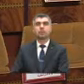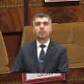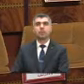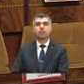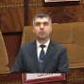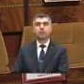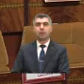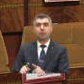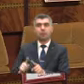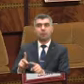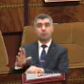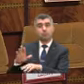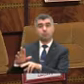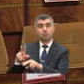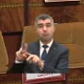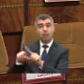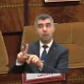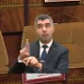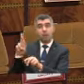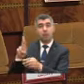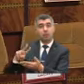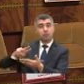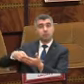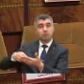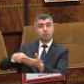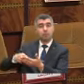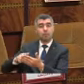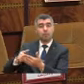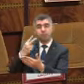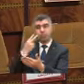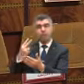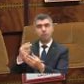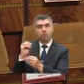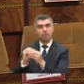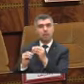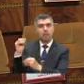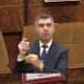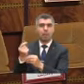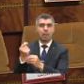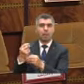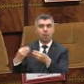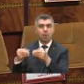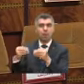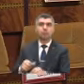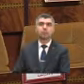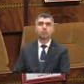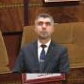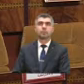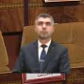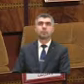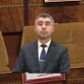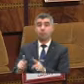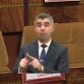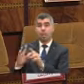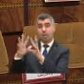يعني هذه التعليمات الملكيه، وتلقاو بانه كاين واحد الغلاء ديال الاسعار، وكذلك كيلقاو بانه هذا